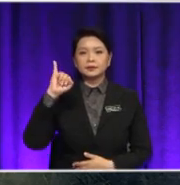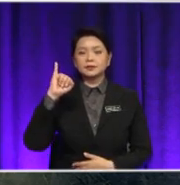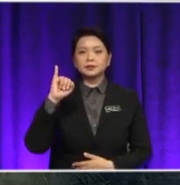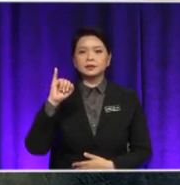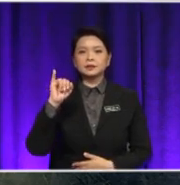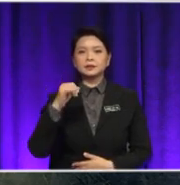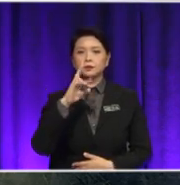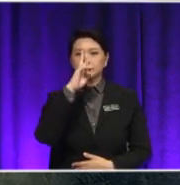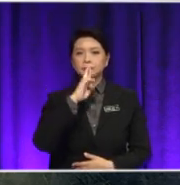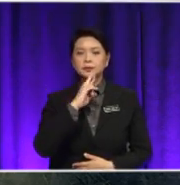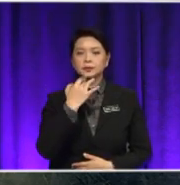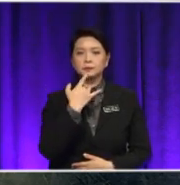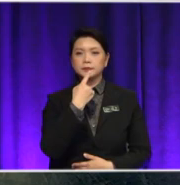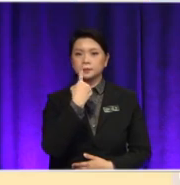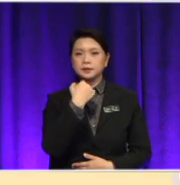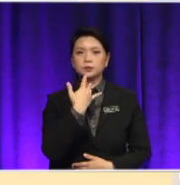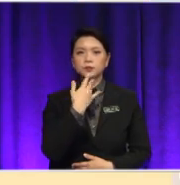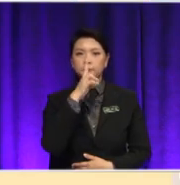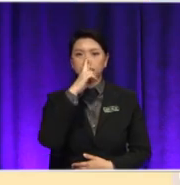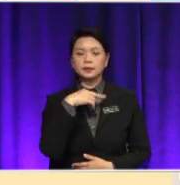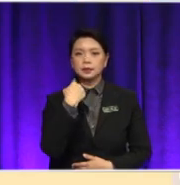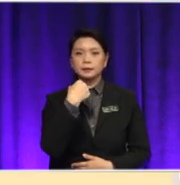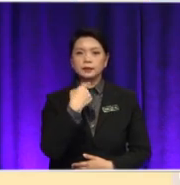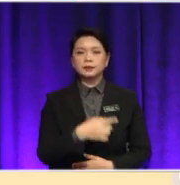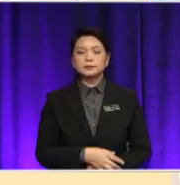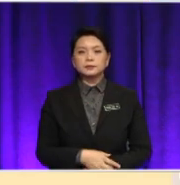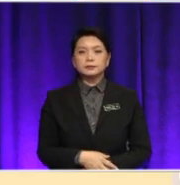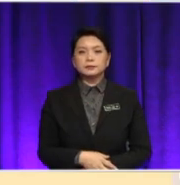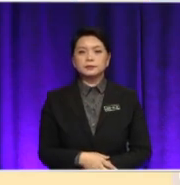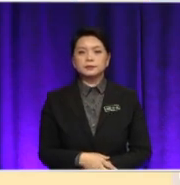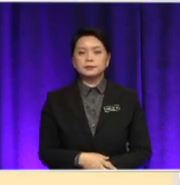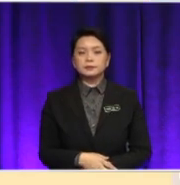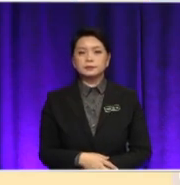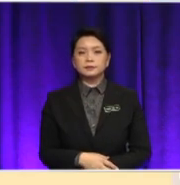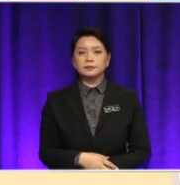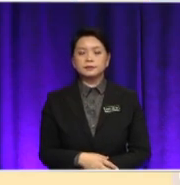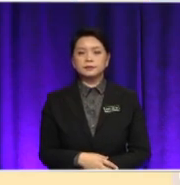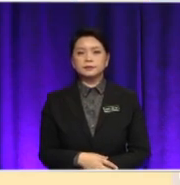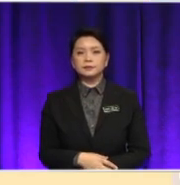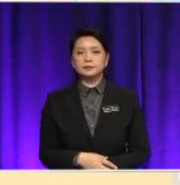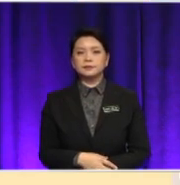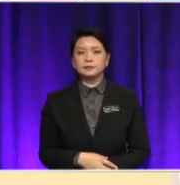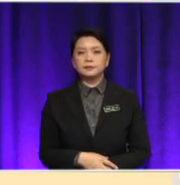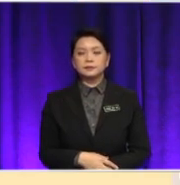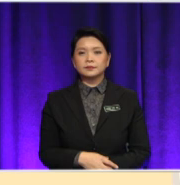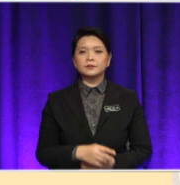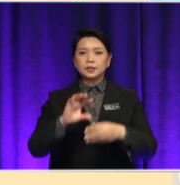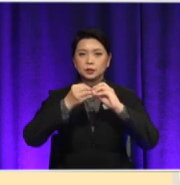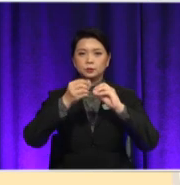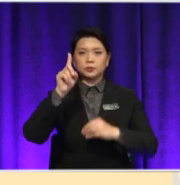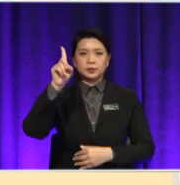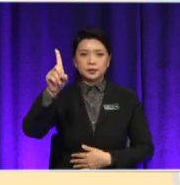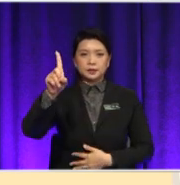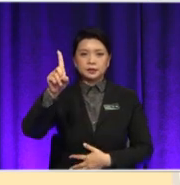angkat tangan. Siapa warna merah? Tengah seorang saja lagi. Okey. Okey, Husna. Husna, mana Husna? Apa je mata boleh tahu, Husna? Nombor